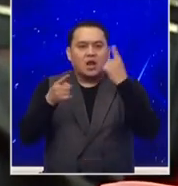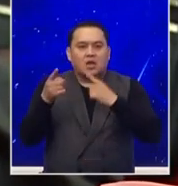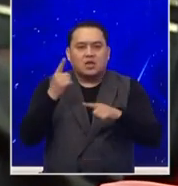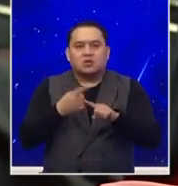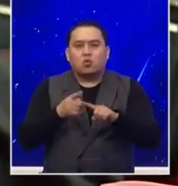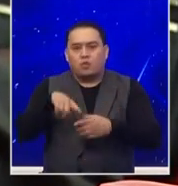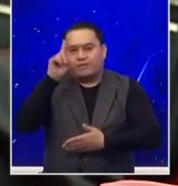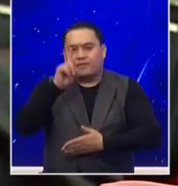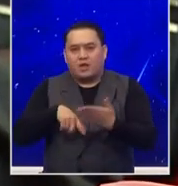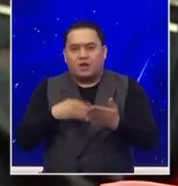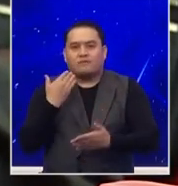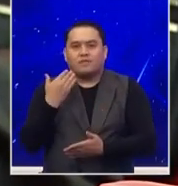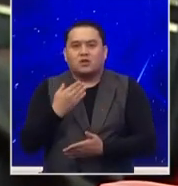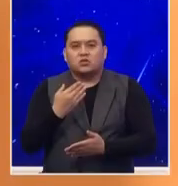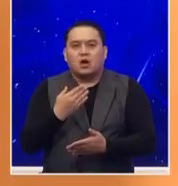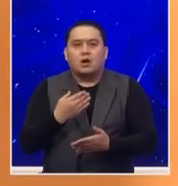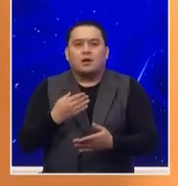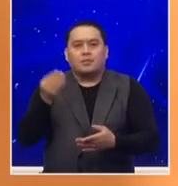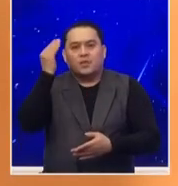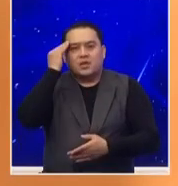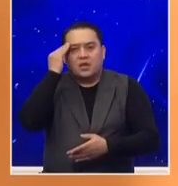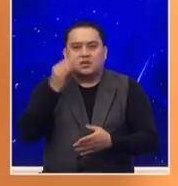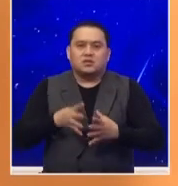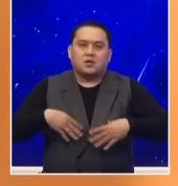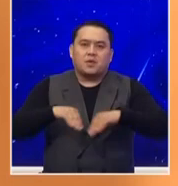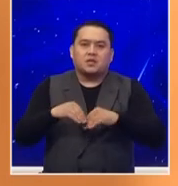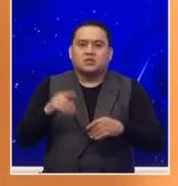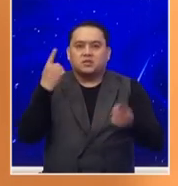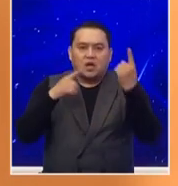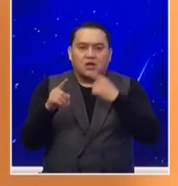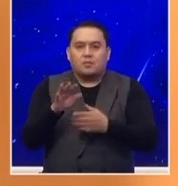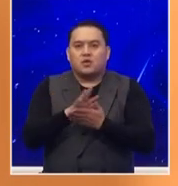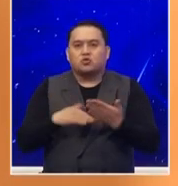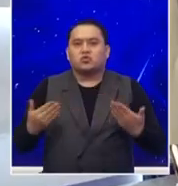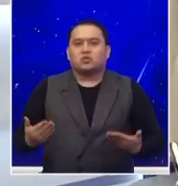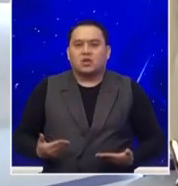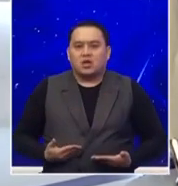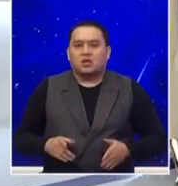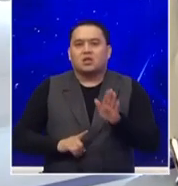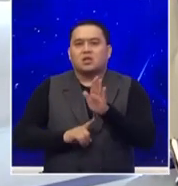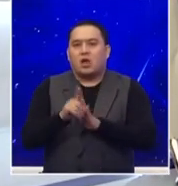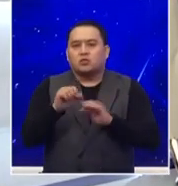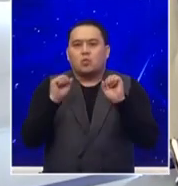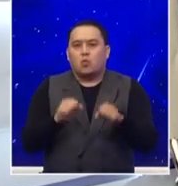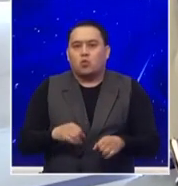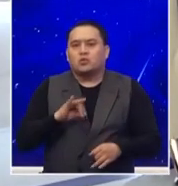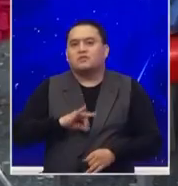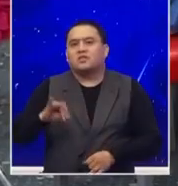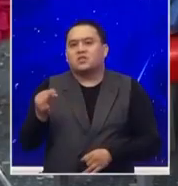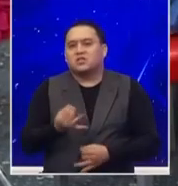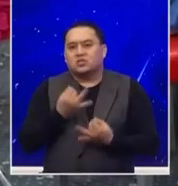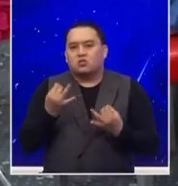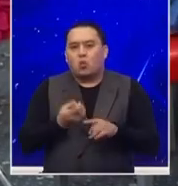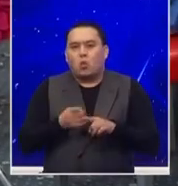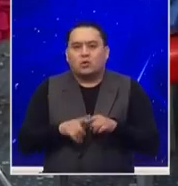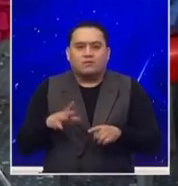небылицы, уверена Сандугаш Дусенова. Поделившись своими семейными сказками, вы продлите ее жизнь. Иначе они могут затеряться в истории,